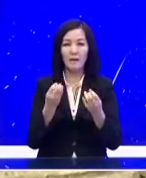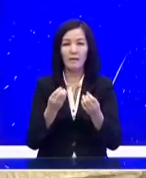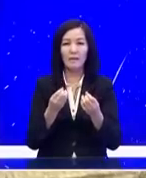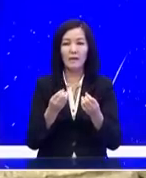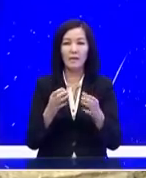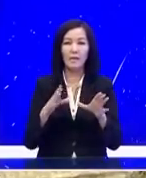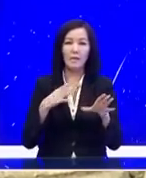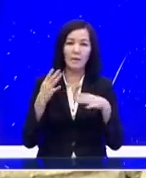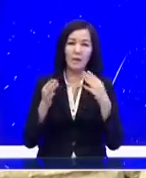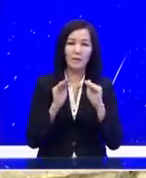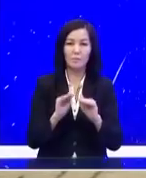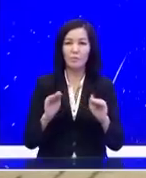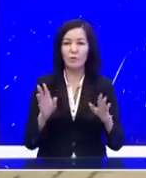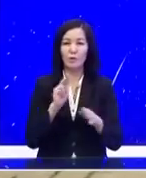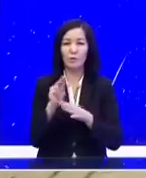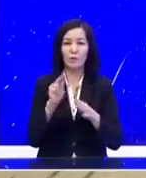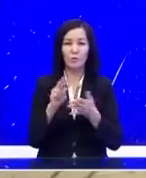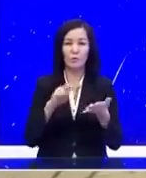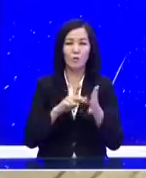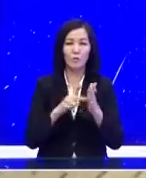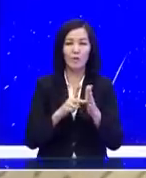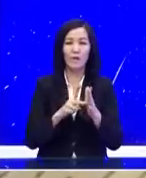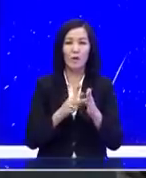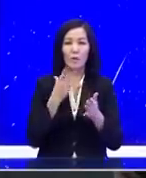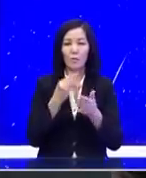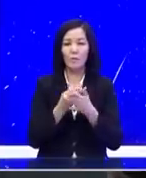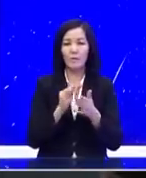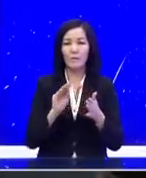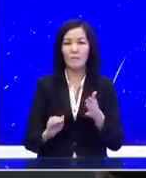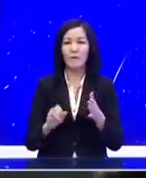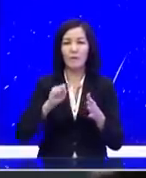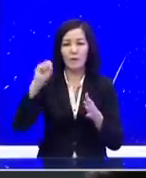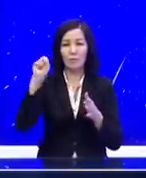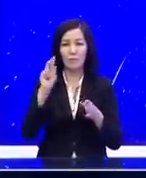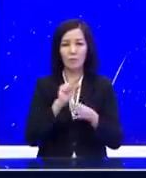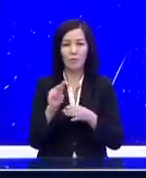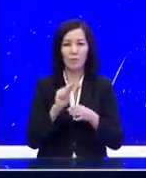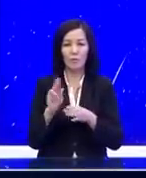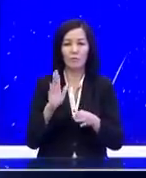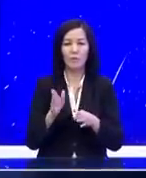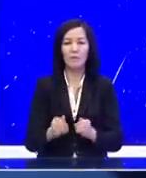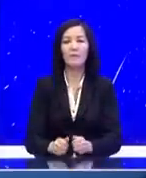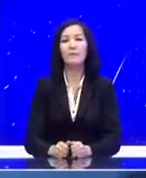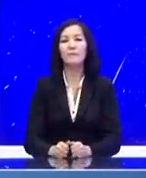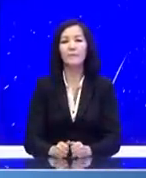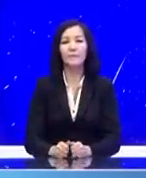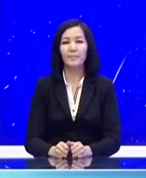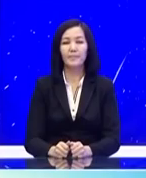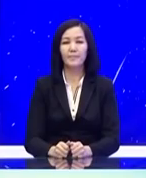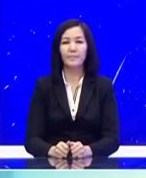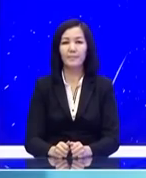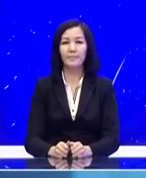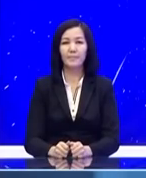ізбасар дайындауды да мақсат етіп отыр. Ол қазір немересін кіргөтеру спортына баулып жатыр. Жарқын Нұрланұлы, Айдос Қалиев,